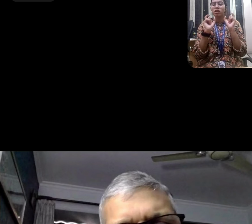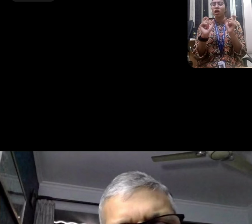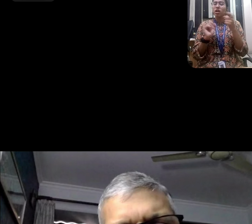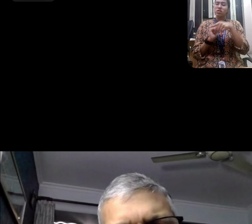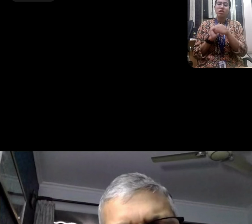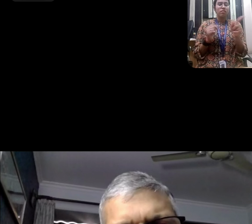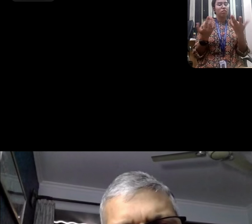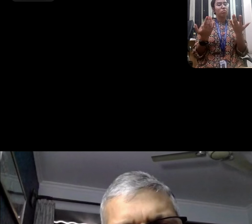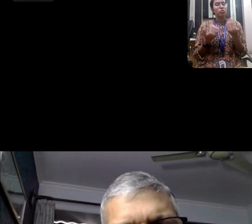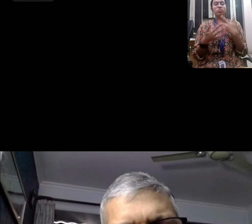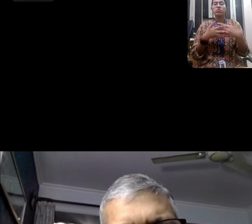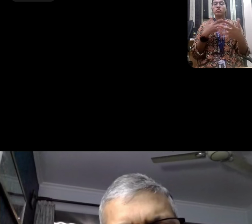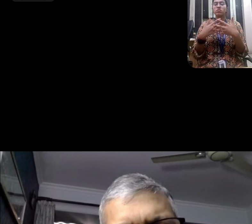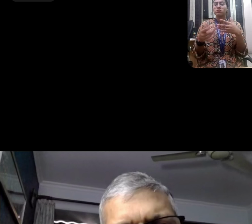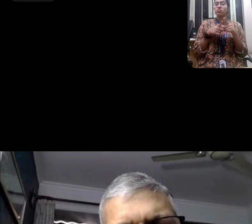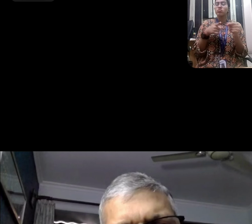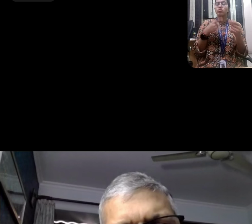था कि